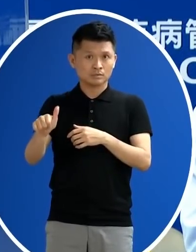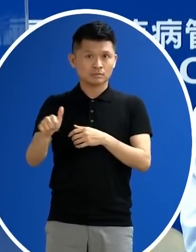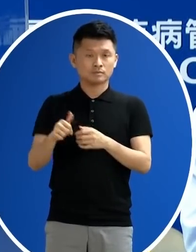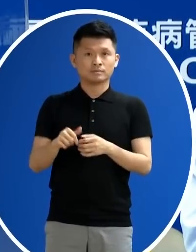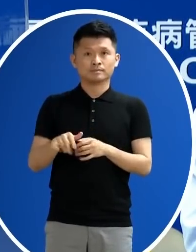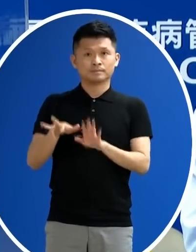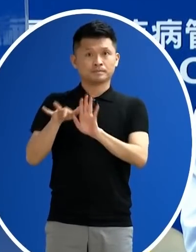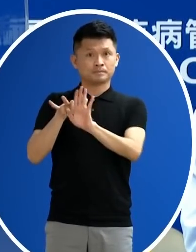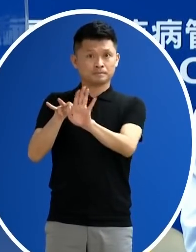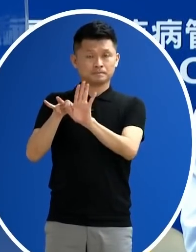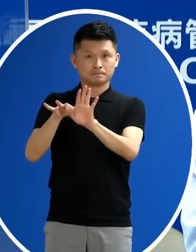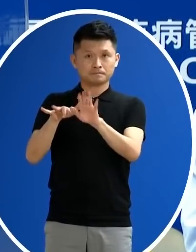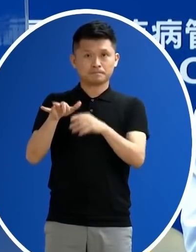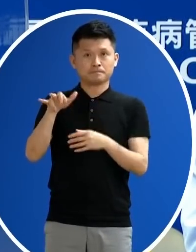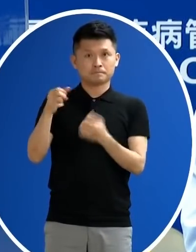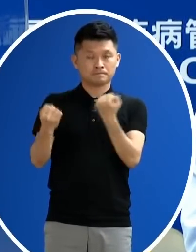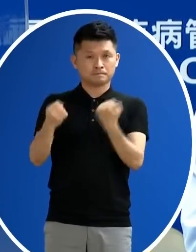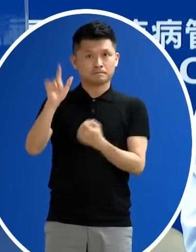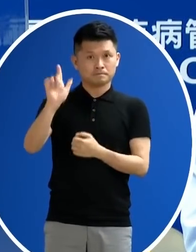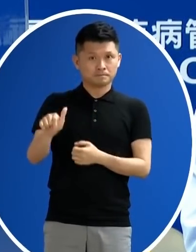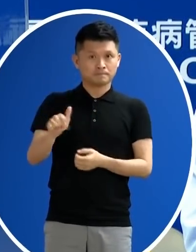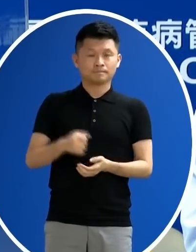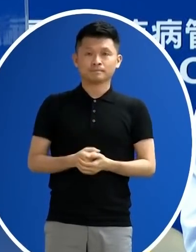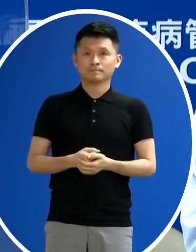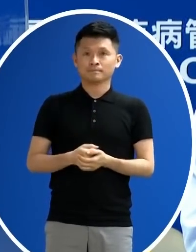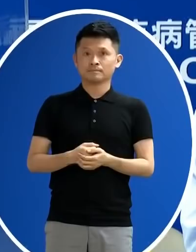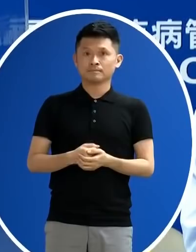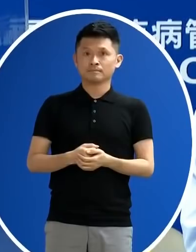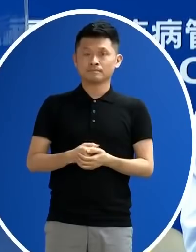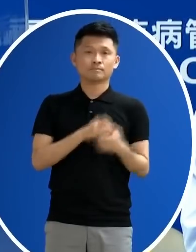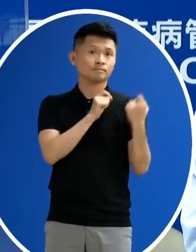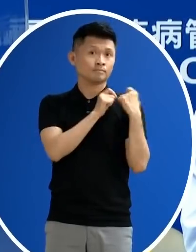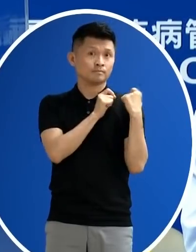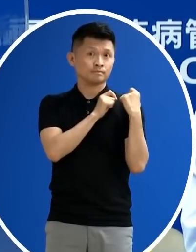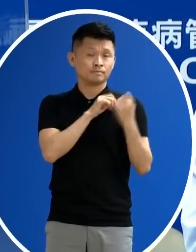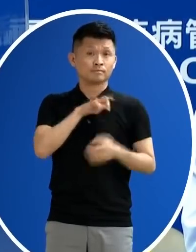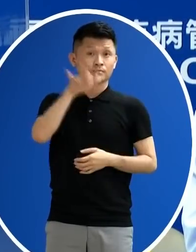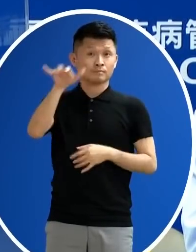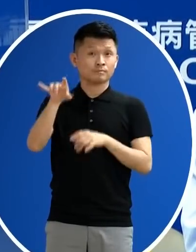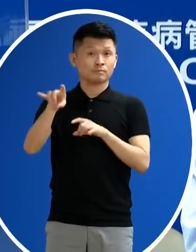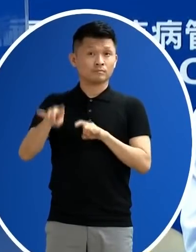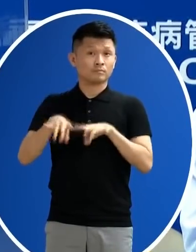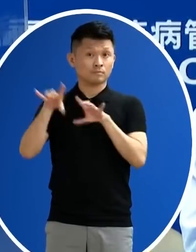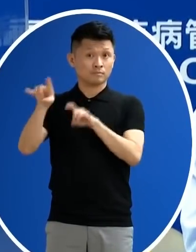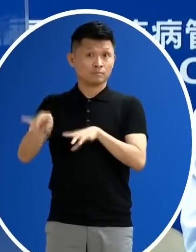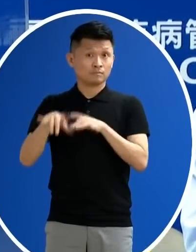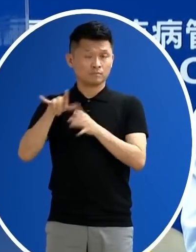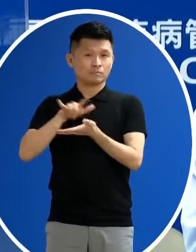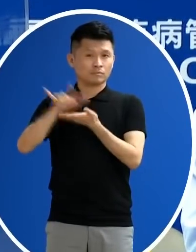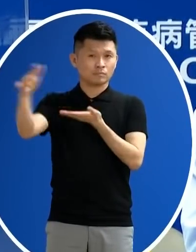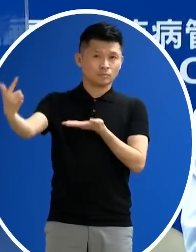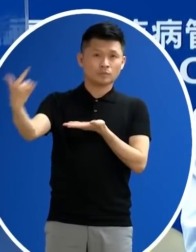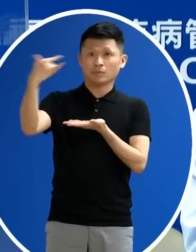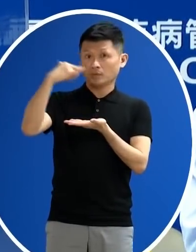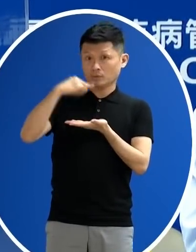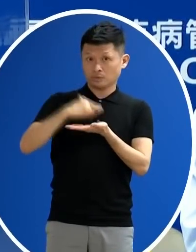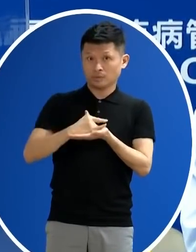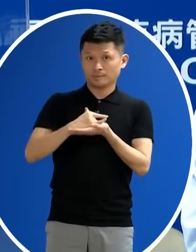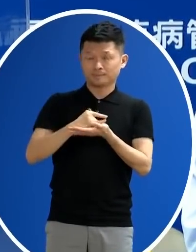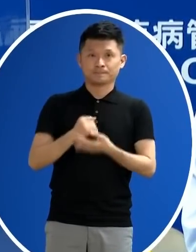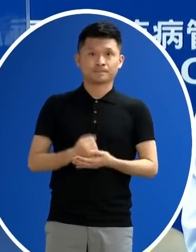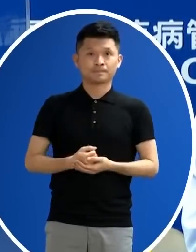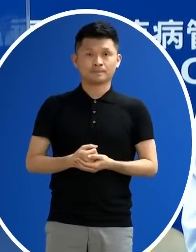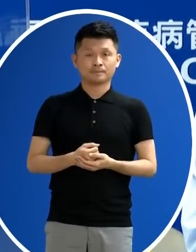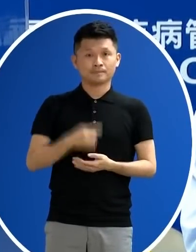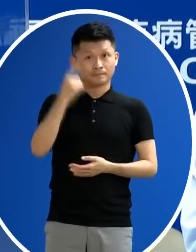前舱的机组员，那他们的最近一般都到澳洲的航班，然后回来。然后再后